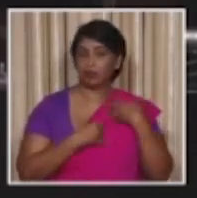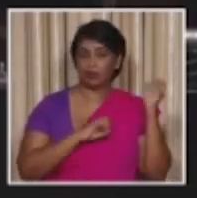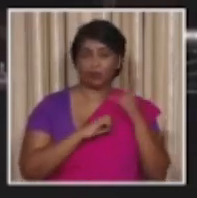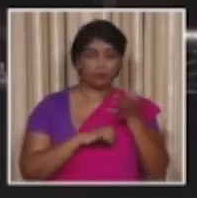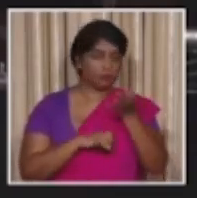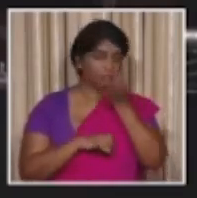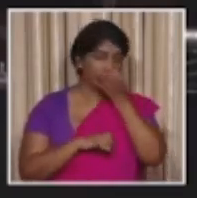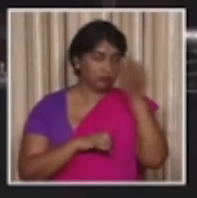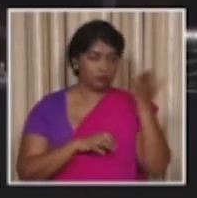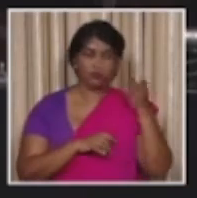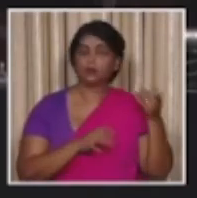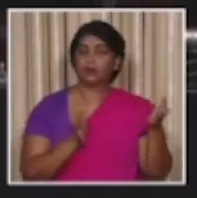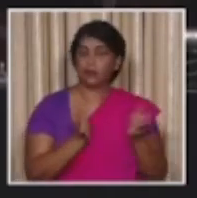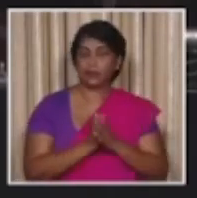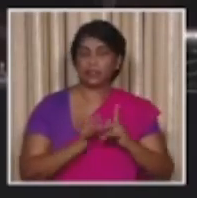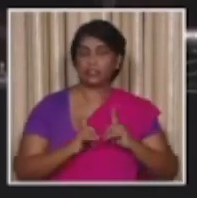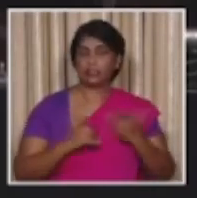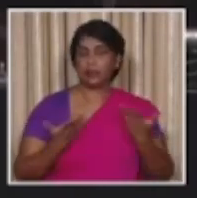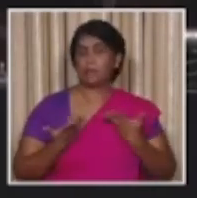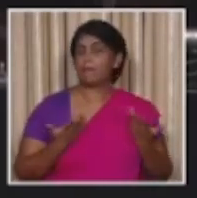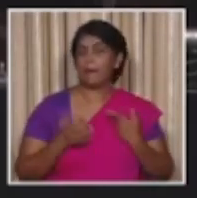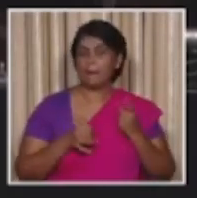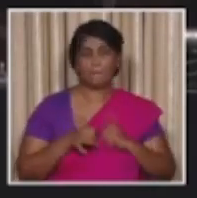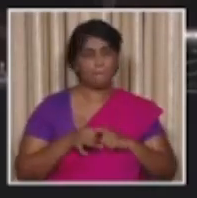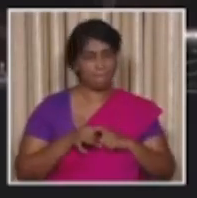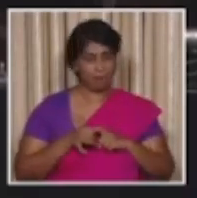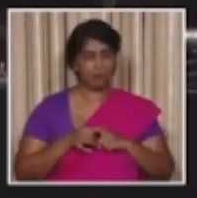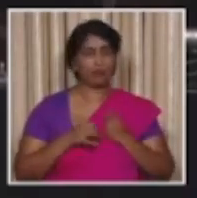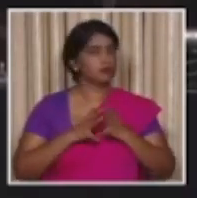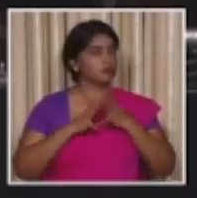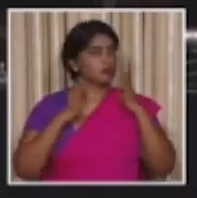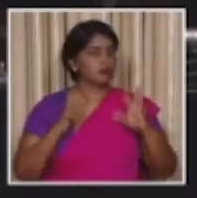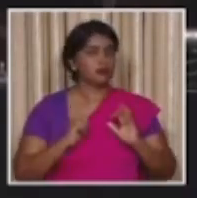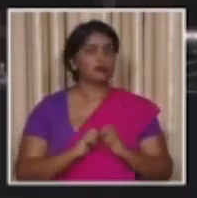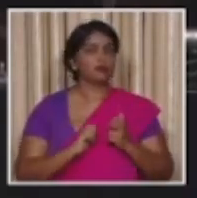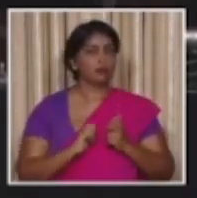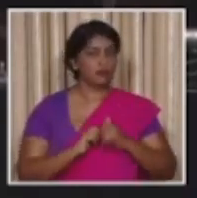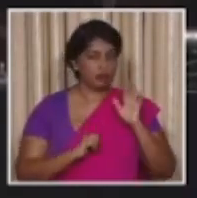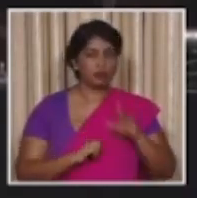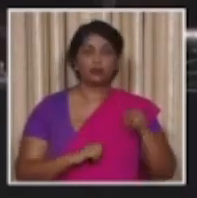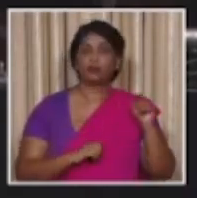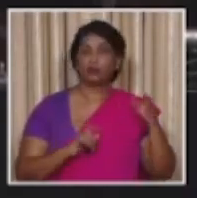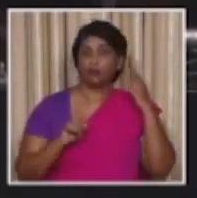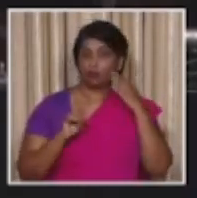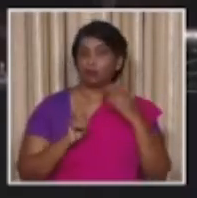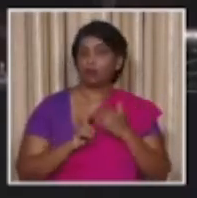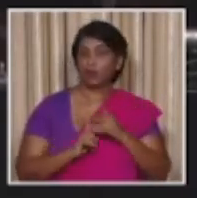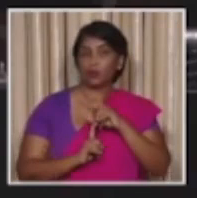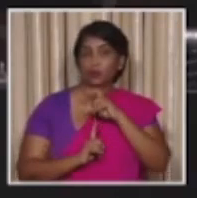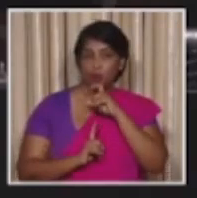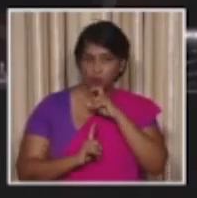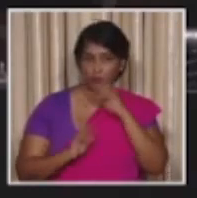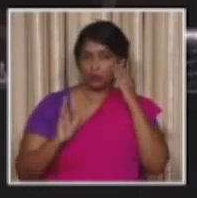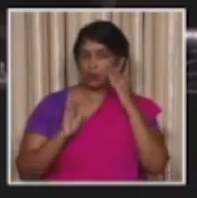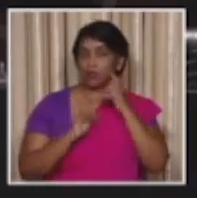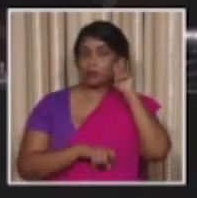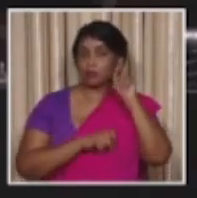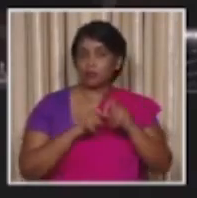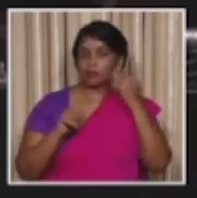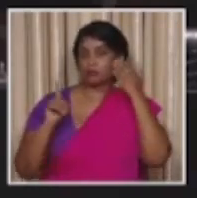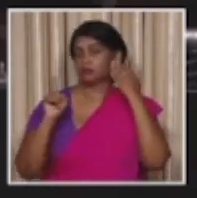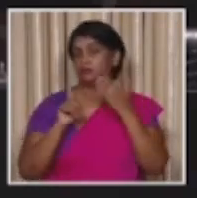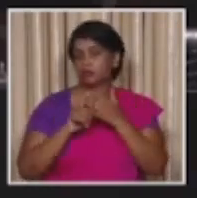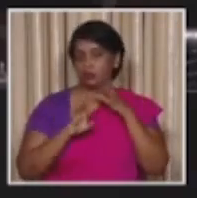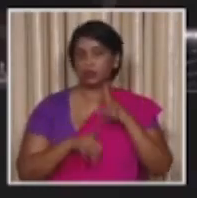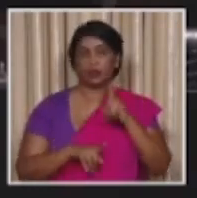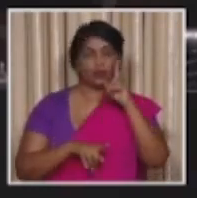මේ ගඳත් එක්ක ජීවත් වෙන බැරි ප්‍රශ්නයක් තිබ්බා. විශාල වෝදුරක් තිබ්බා. ඉතින් මේ සම්බන්ධයෙන් අධිකරණය මහජනතාව ගැන හිතලා